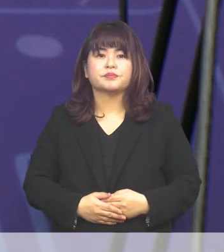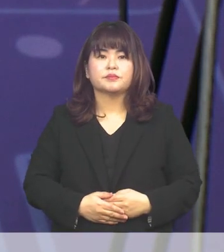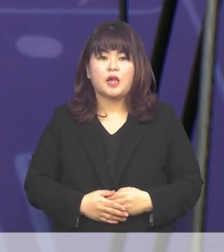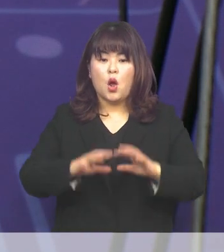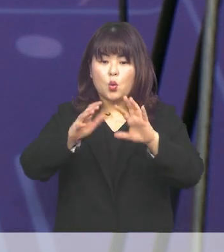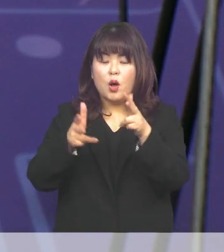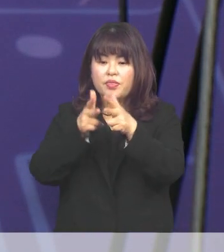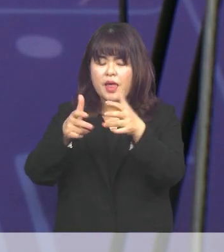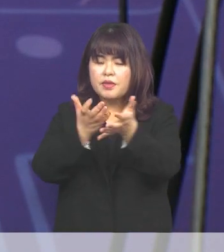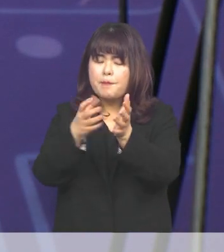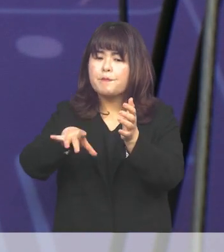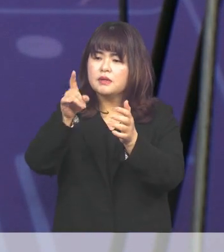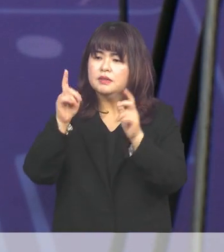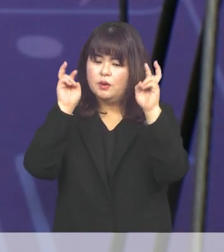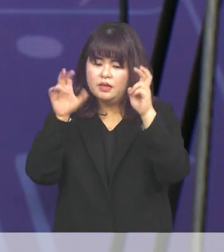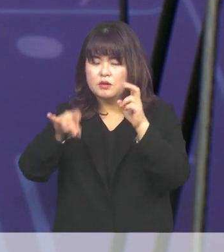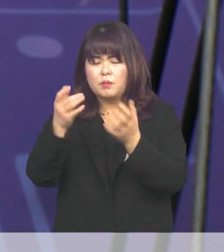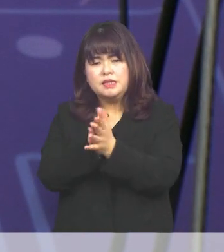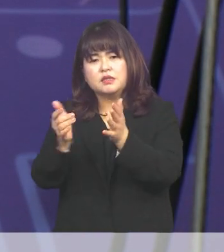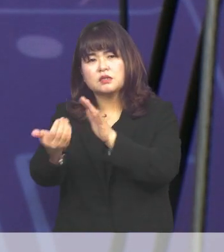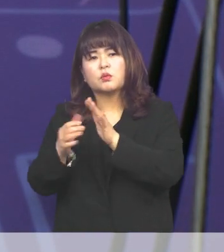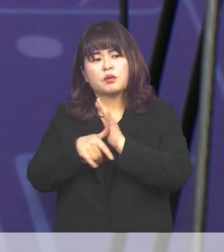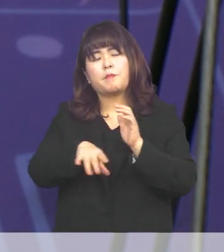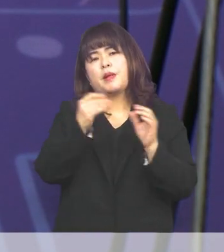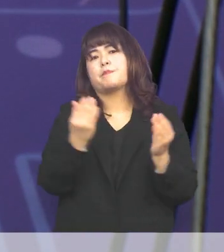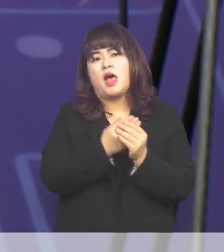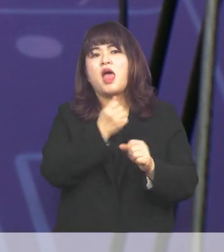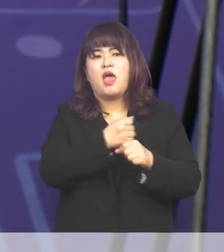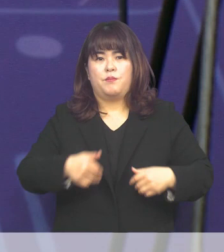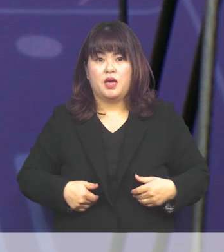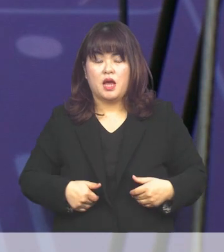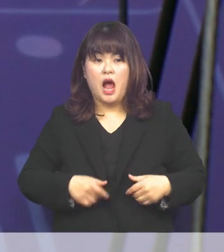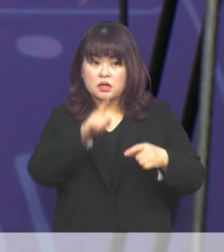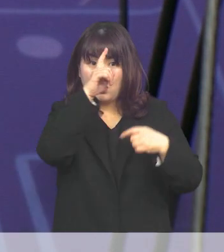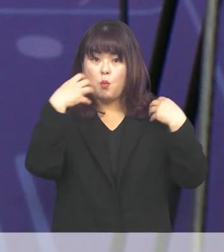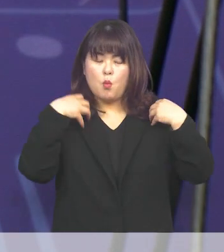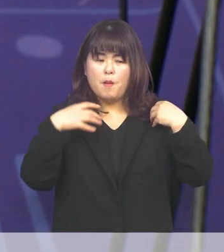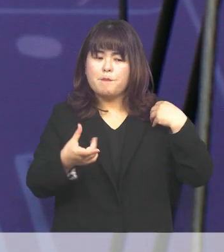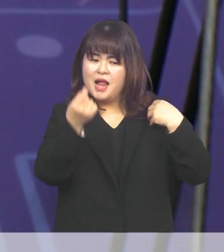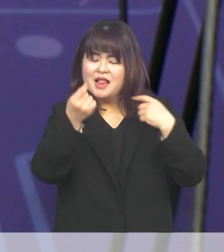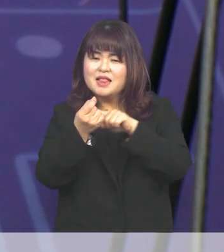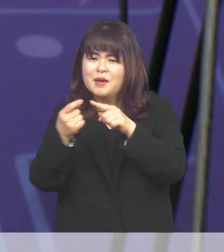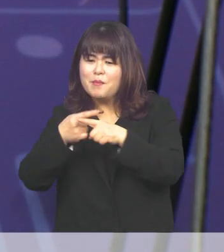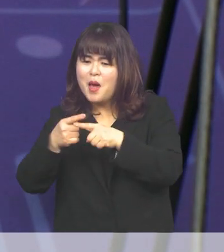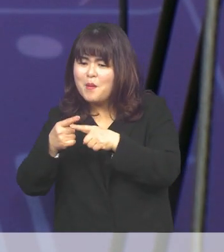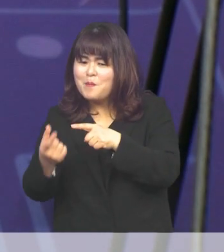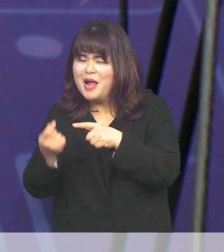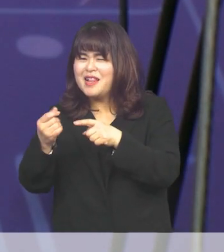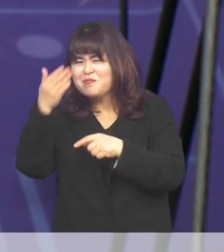국가산단 1기 패비 가동되기 전까지 이 사업이 꼭 완료돼야 되는데 정부가 예타 면제를 검토해